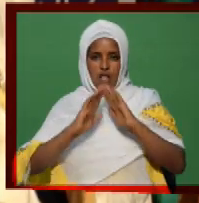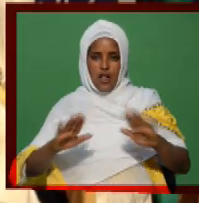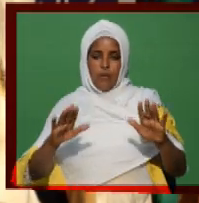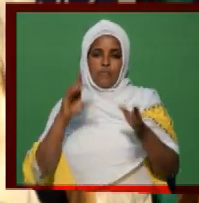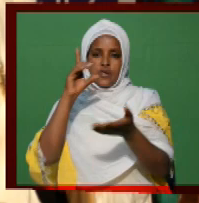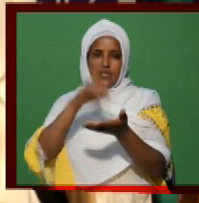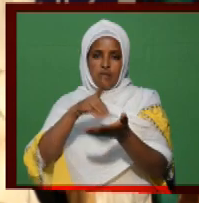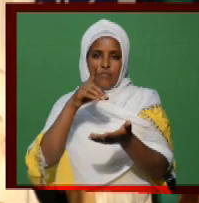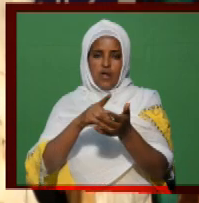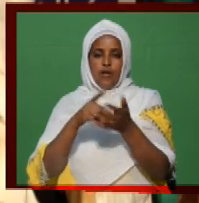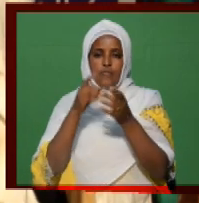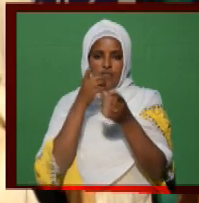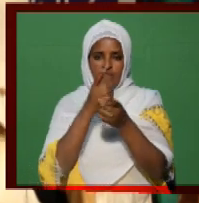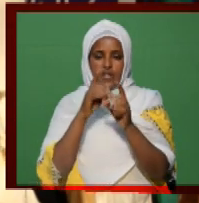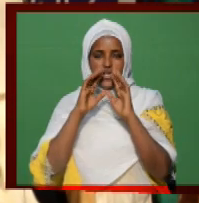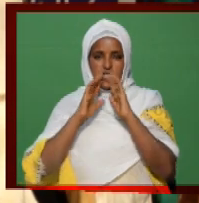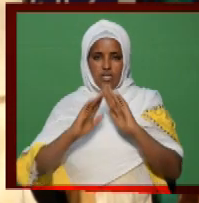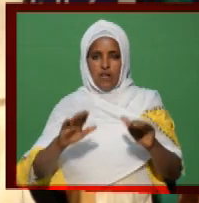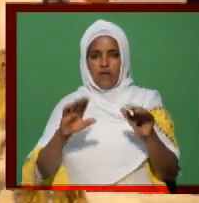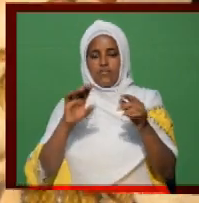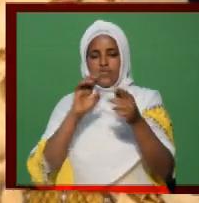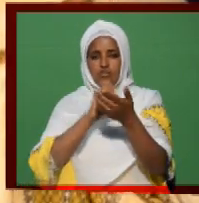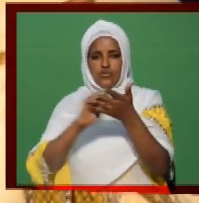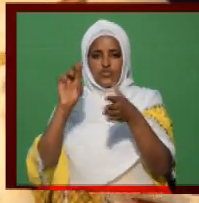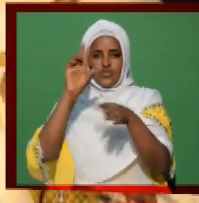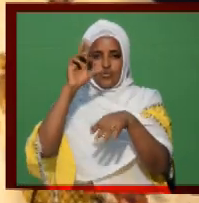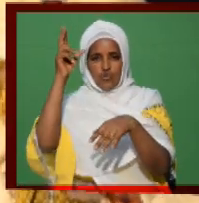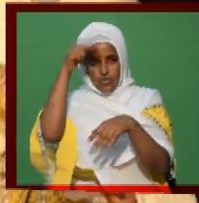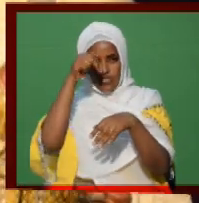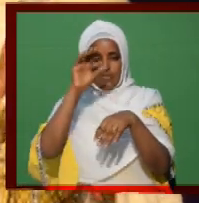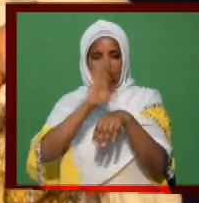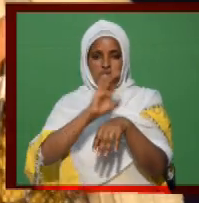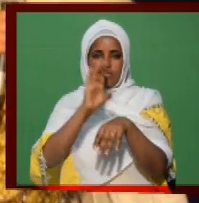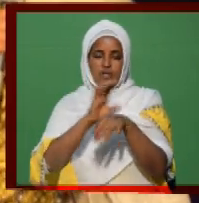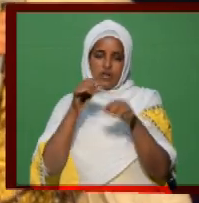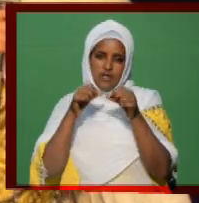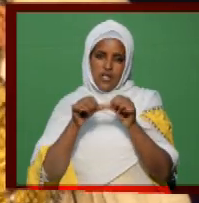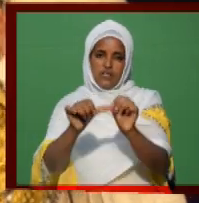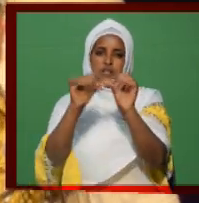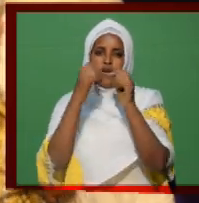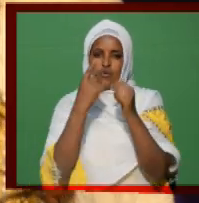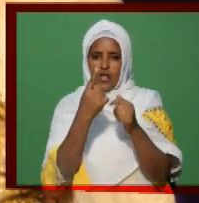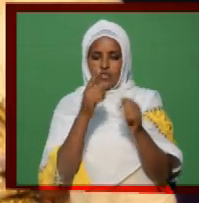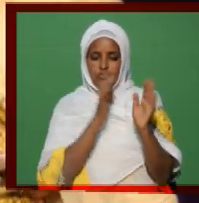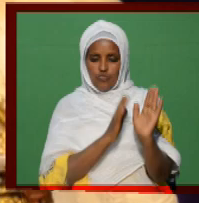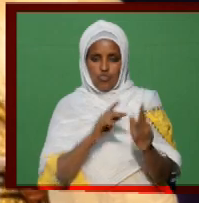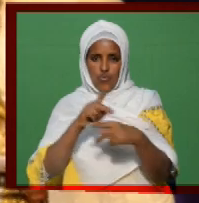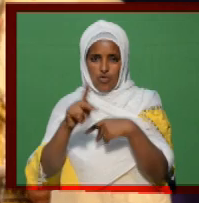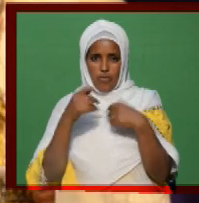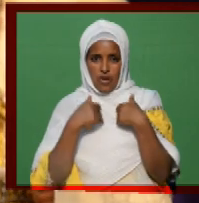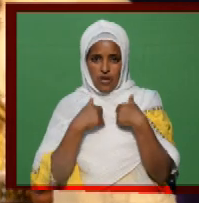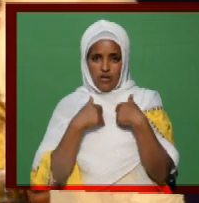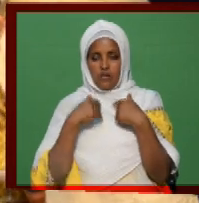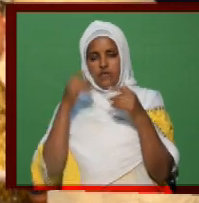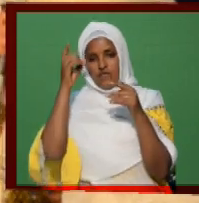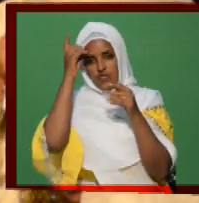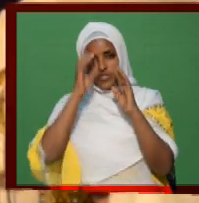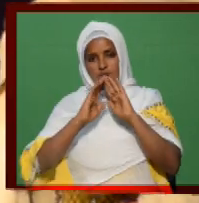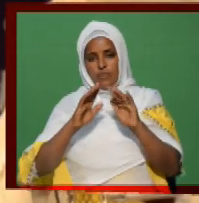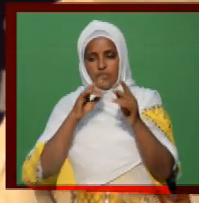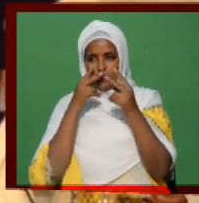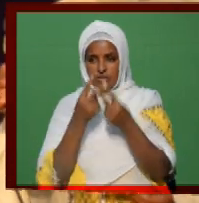ከተማ በፈለገ ሰላም ቅዱስ ጊዮርጊስ ቤተክርስቲያን እንደቀጠለ ነው። አሁን አንድ ዝግጅት አለን ፍኖተ ሰላምን